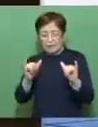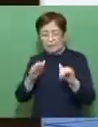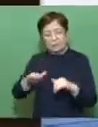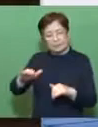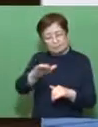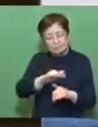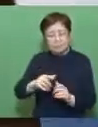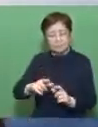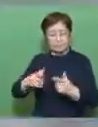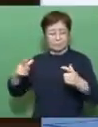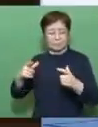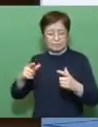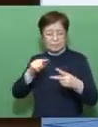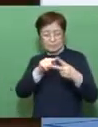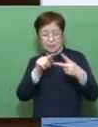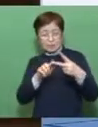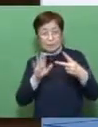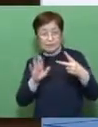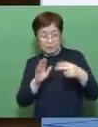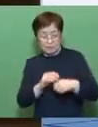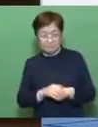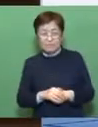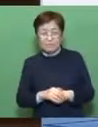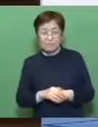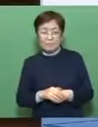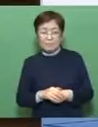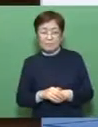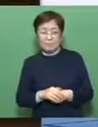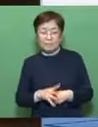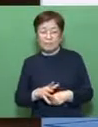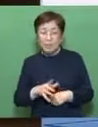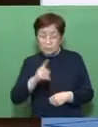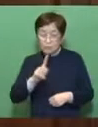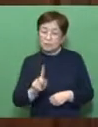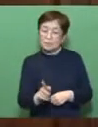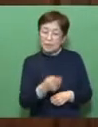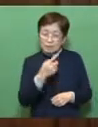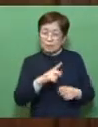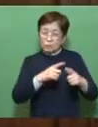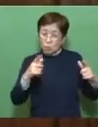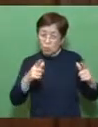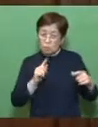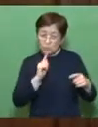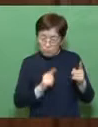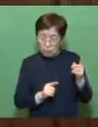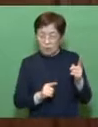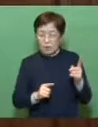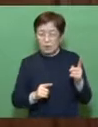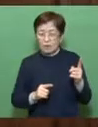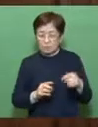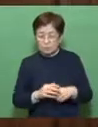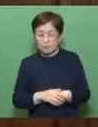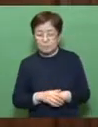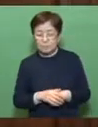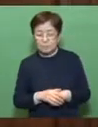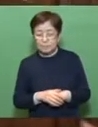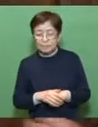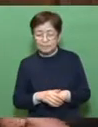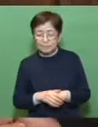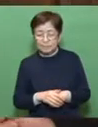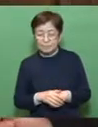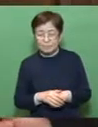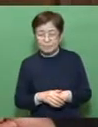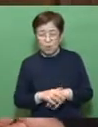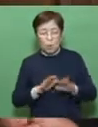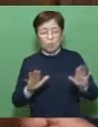ていきたいと思うんですけどもはいまず自然策そで自然増対策なんですけどもあの本件の場合既にな取り組んできたんですが